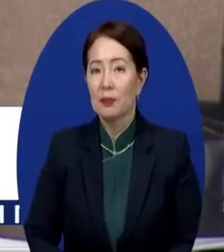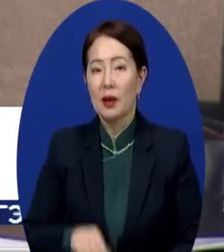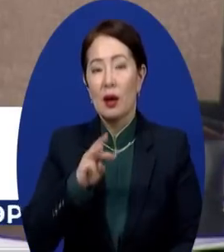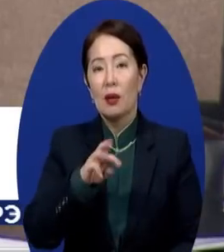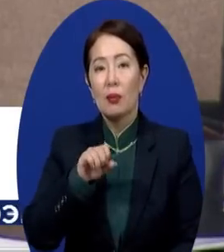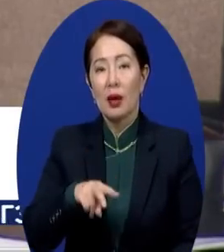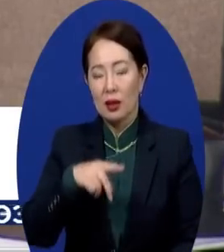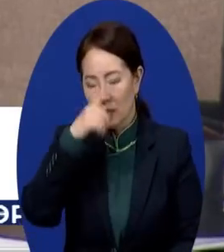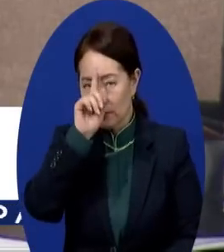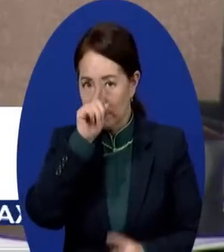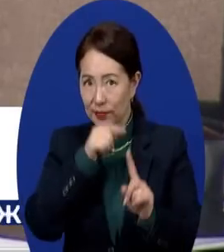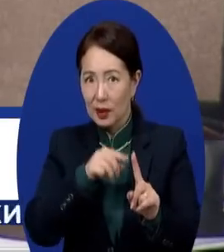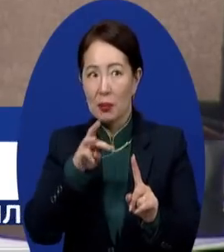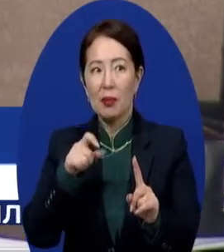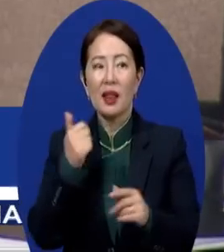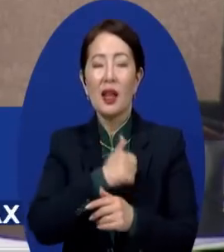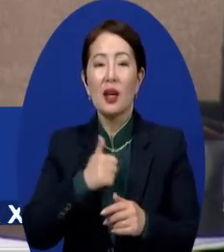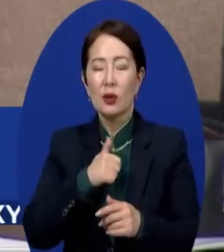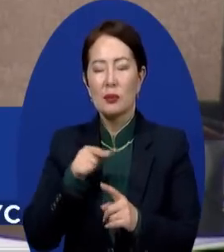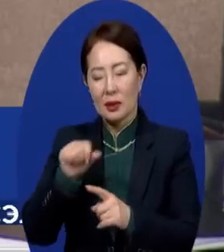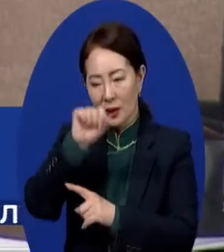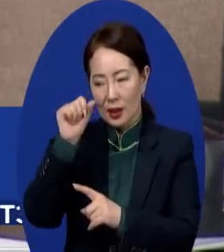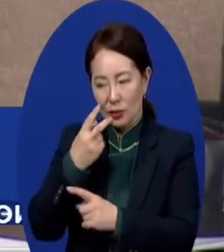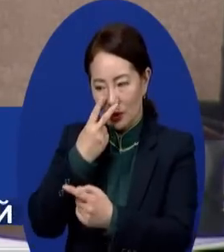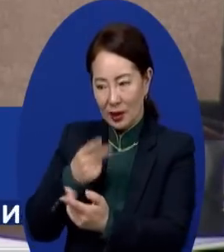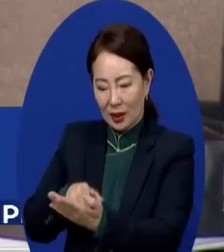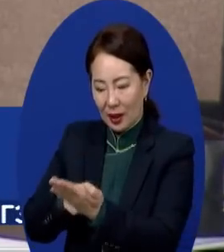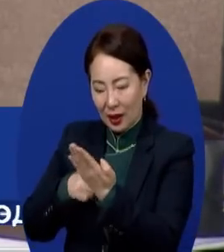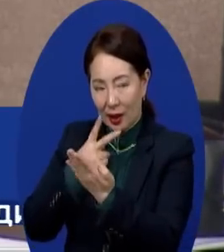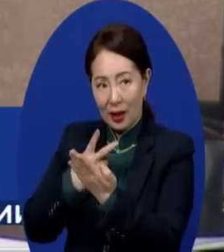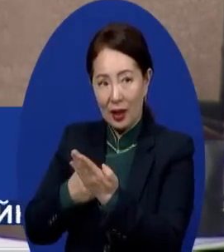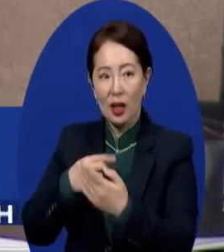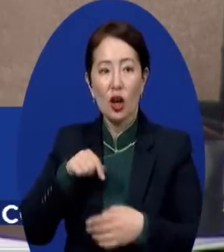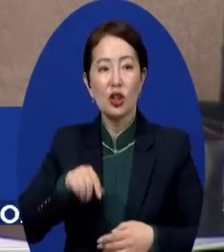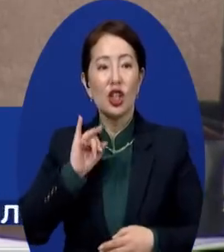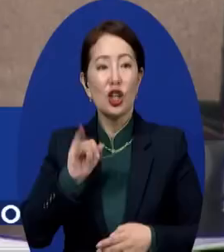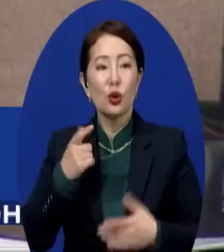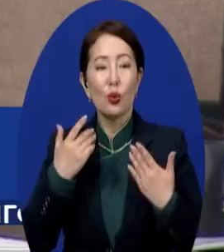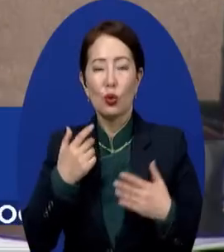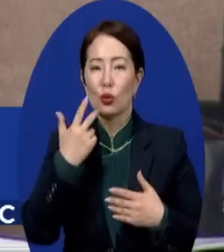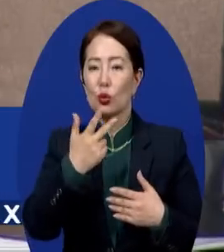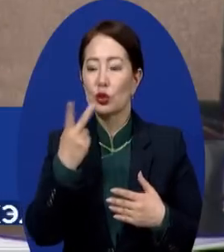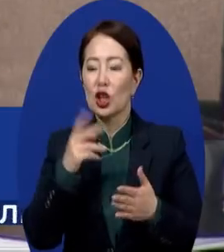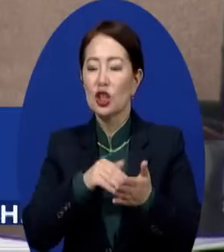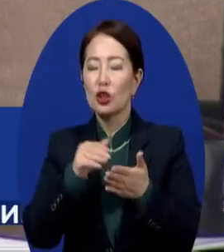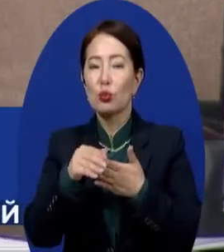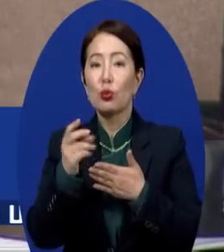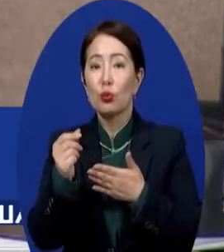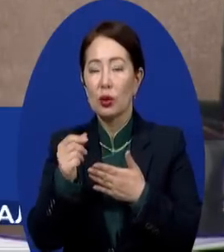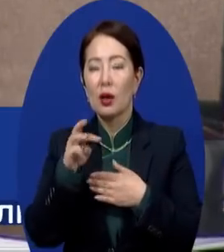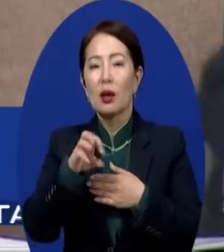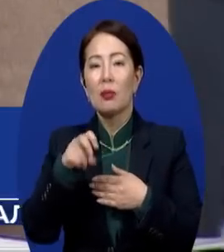эндгийн малын эрүүл мэндийн асуудлыг ингээд аваад үзэх юм бол энэ жилдээ улс их хурлаас жишээ нь 32 тэрбум төгрөгийн нийт мал